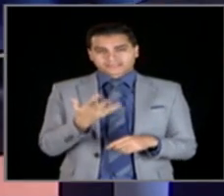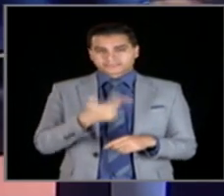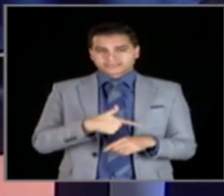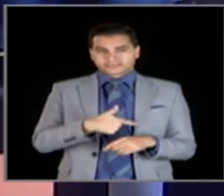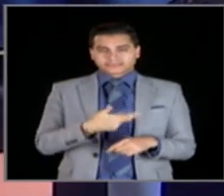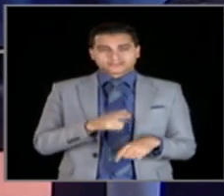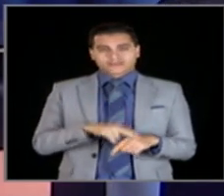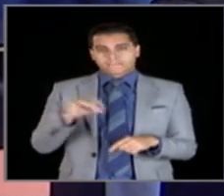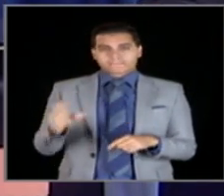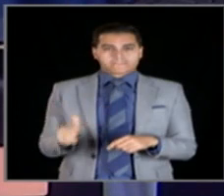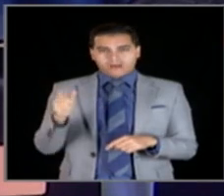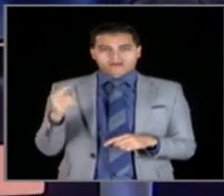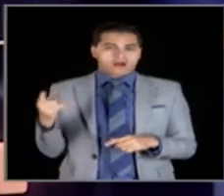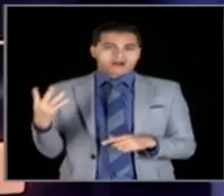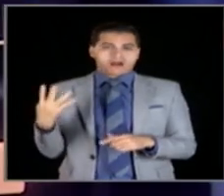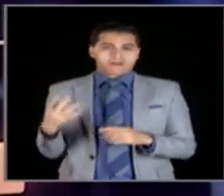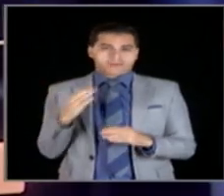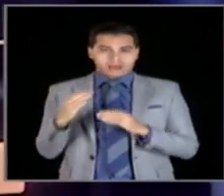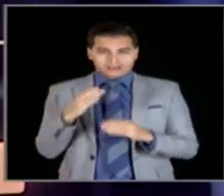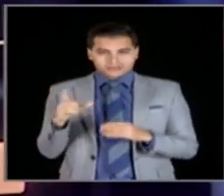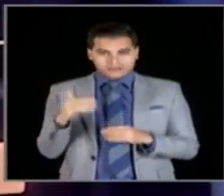4 إجابات صح بقيته 60، منار عندك